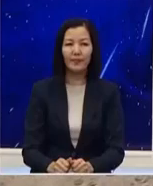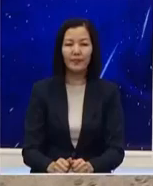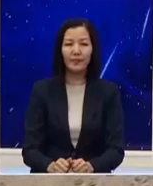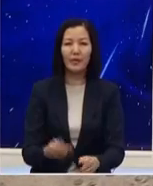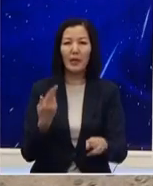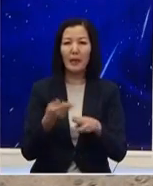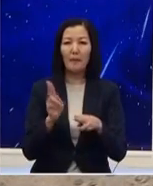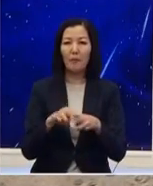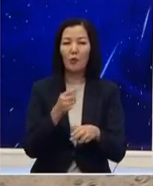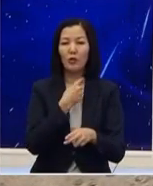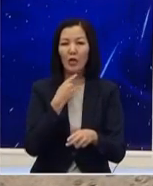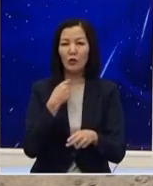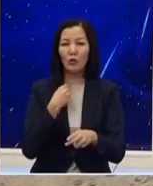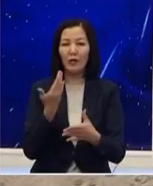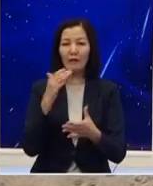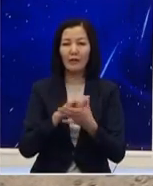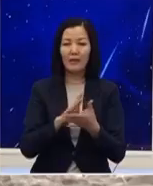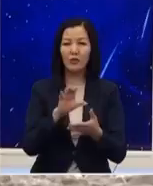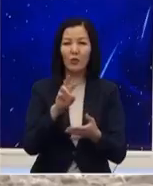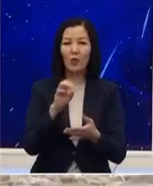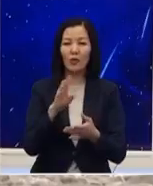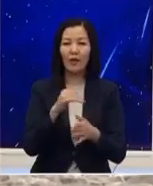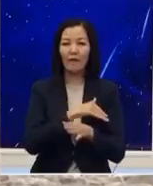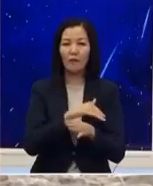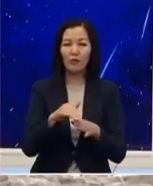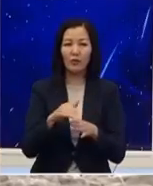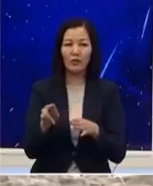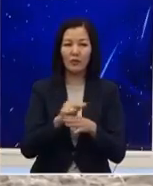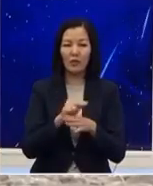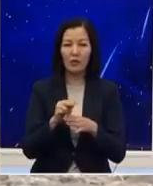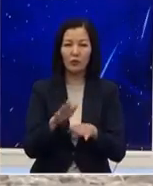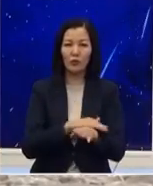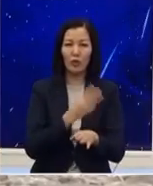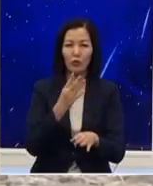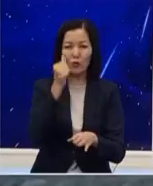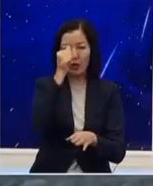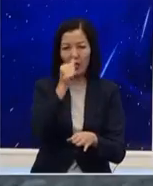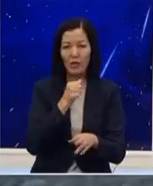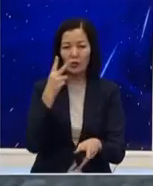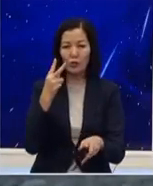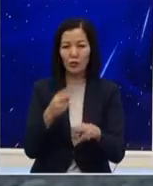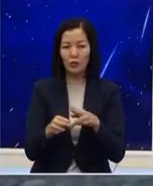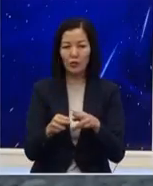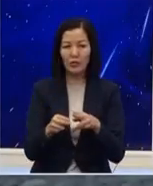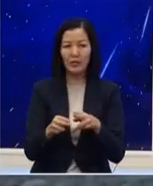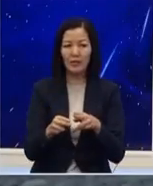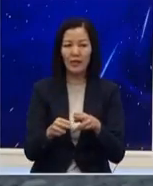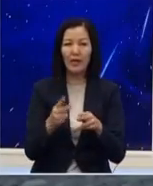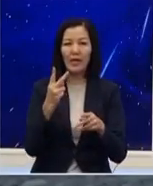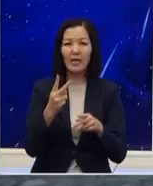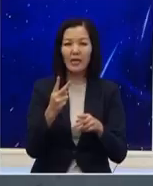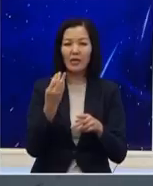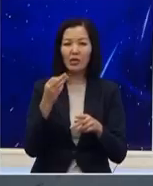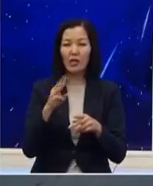Бұл талдықорғандықтарға тым таныс Қонаев көшесі. Жол жөндеу жұмыстары тым ұзақ, 4 ай жүргізілді. Аясында ұзындығы 2 шақырым 200 метр